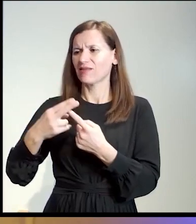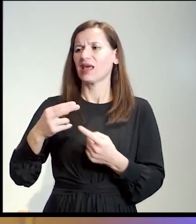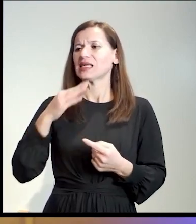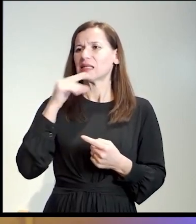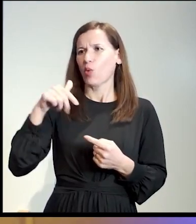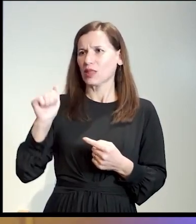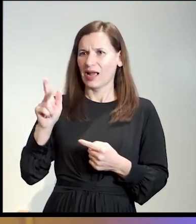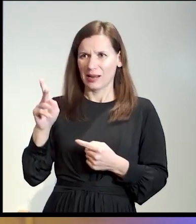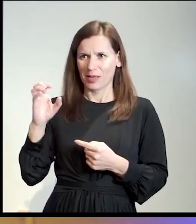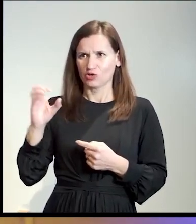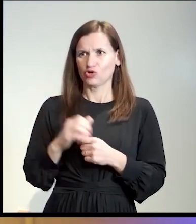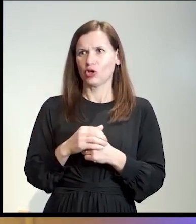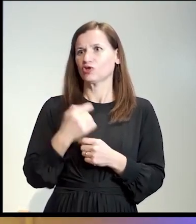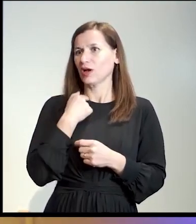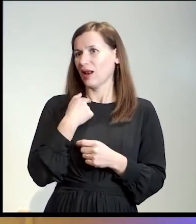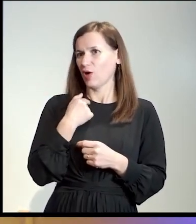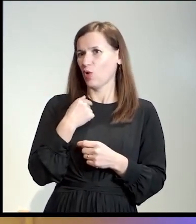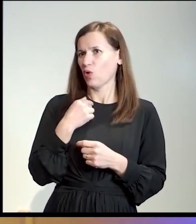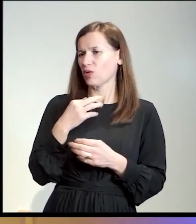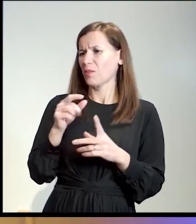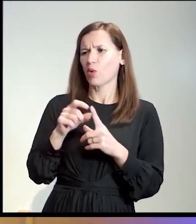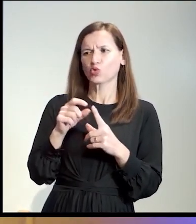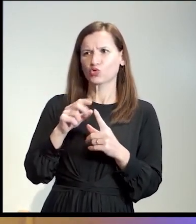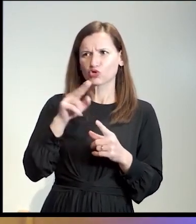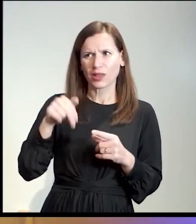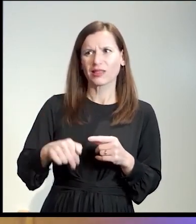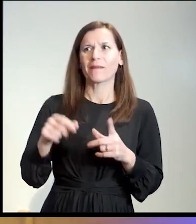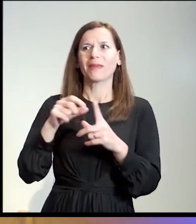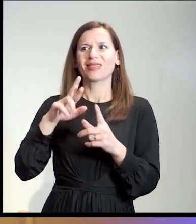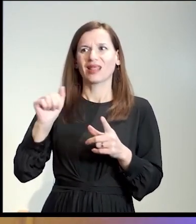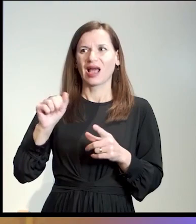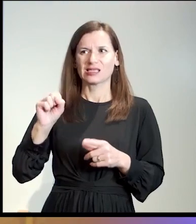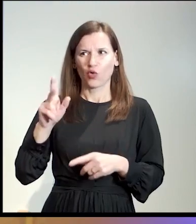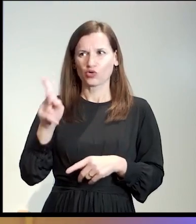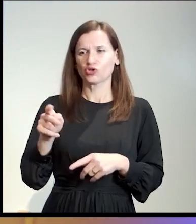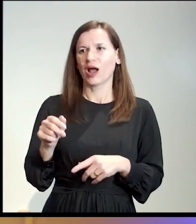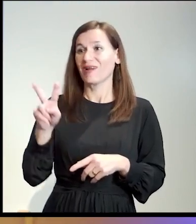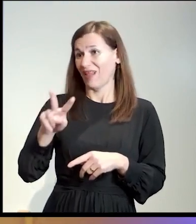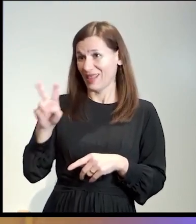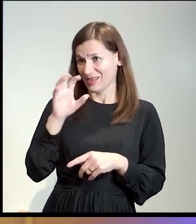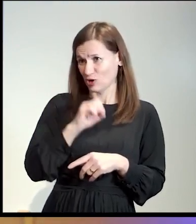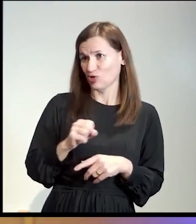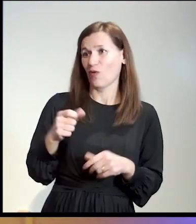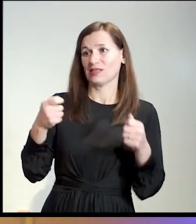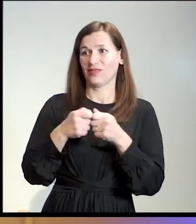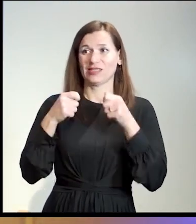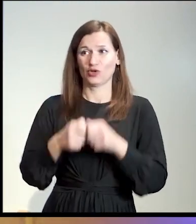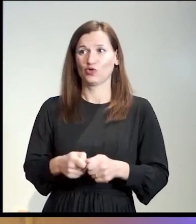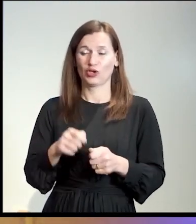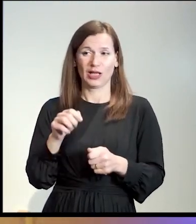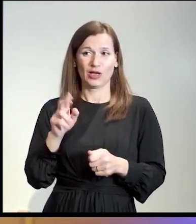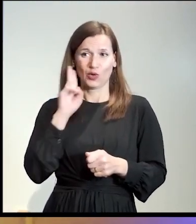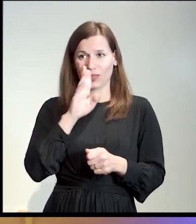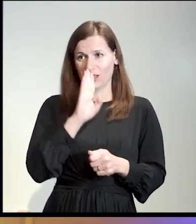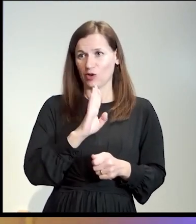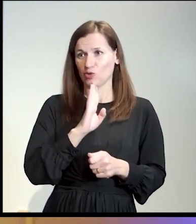Klemenčič, Gregor Pobežin, Petra Svolšak, Valerija Škof iz Zveze društev gluhih in